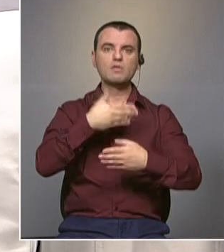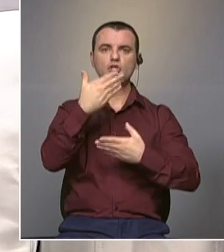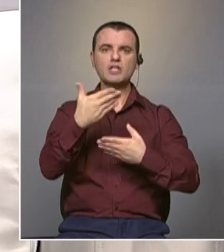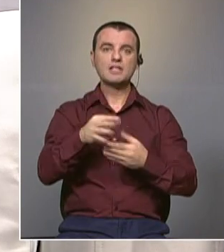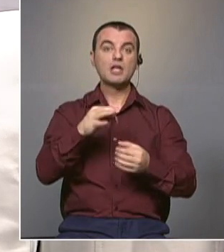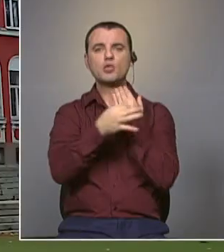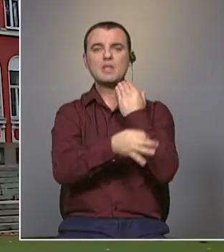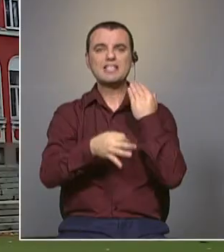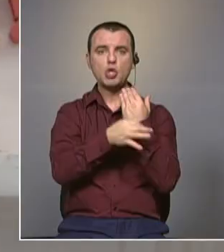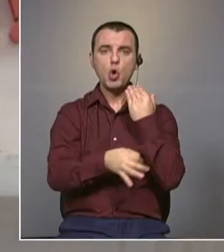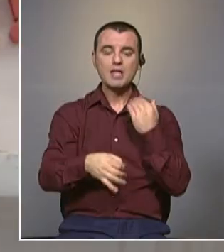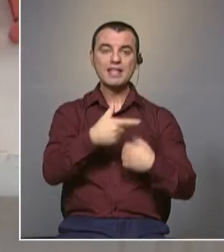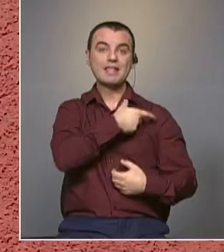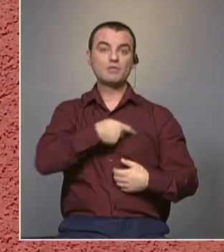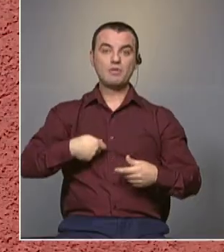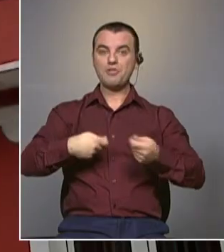търговска гимназия.